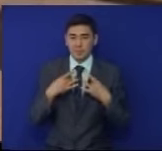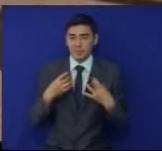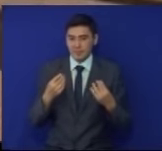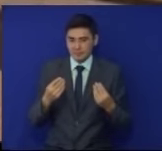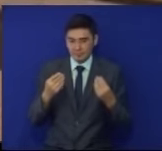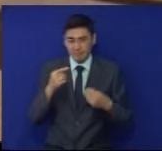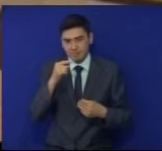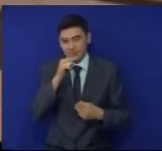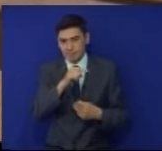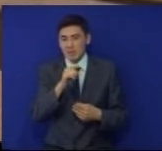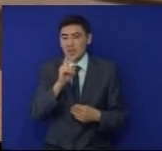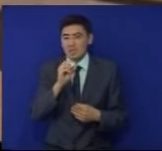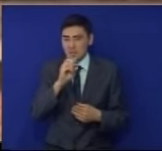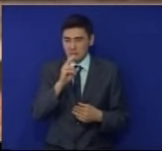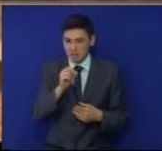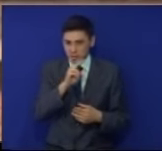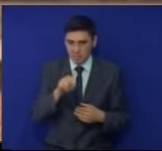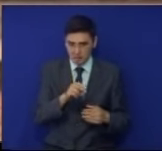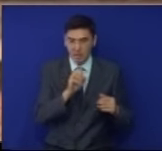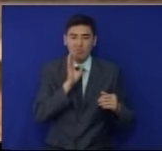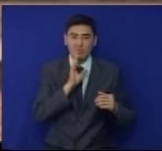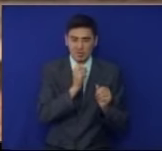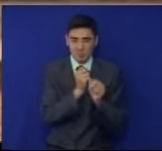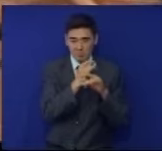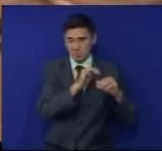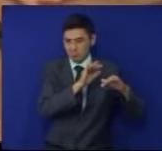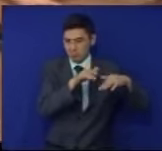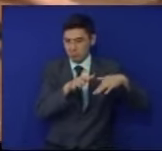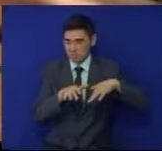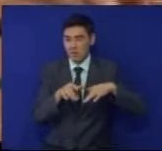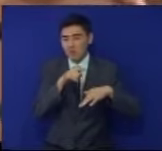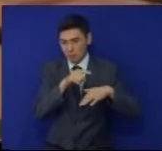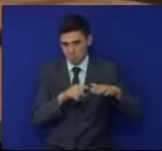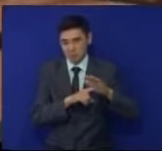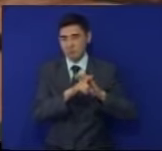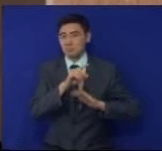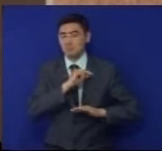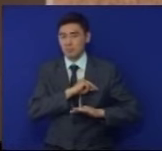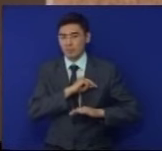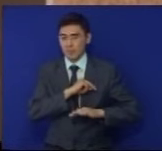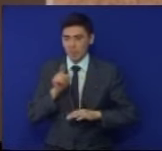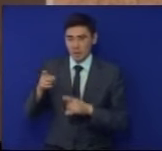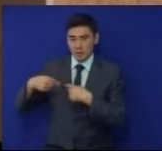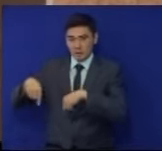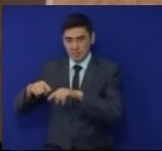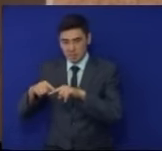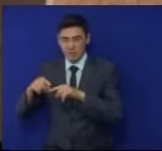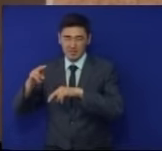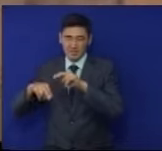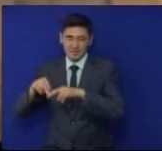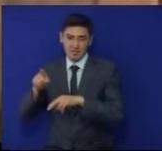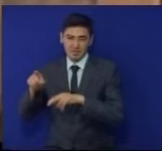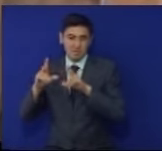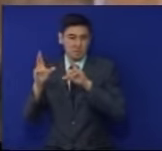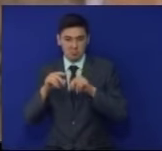уверял власти, что выполнил весь объем работ. Но сегодня созданная по поручению акима города Ермака Салимова рабочая группа при